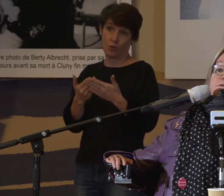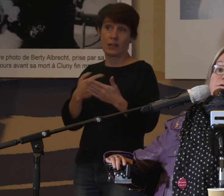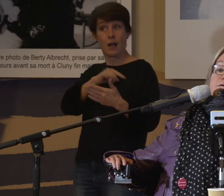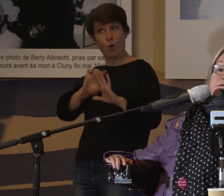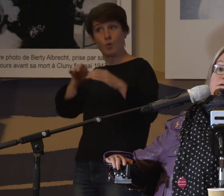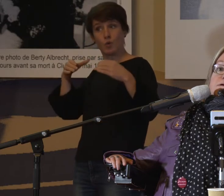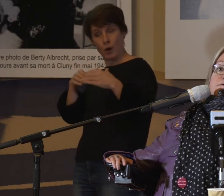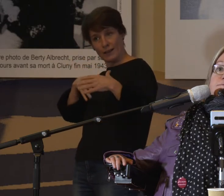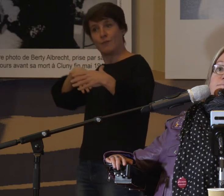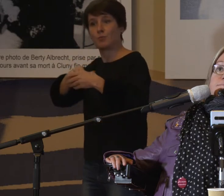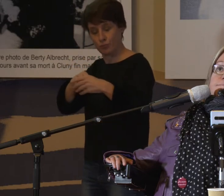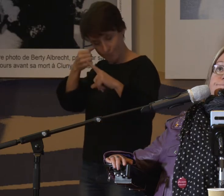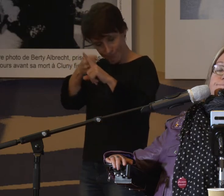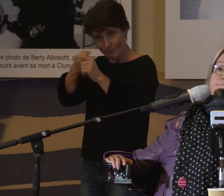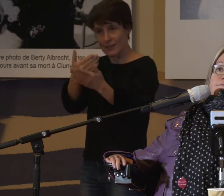nos piliers.